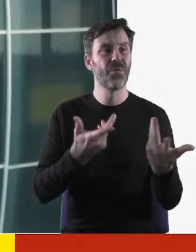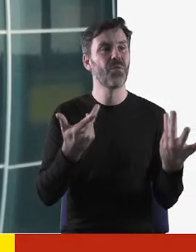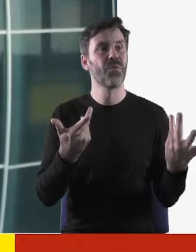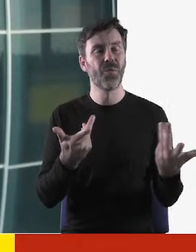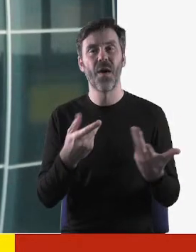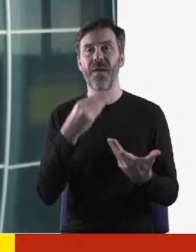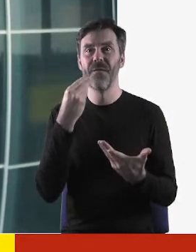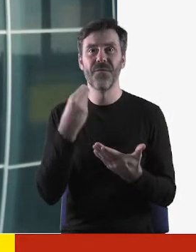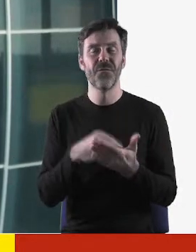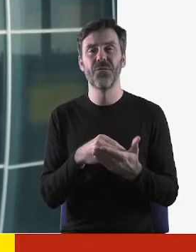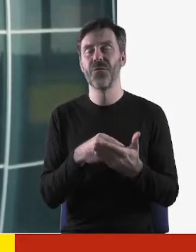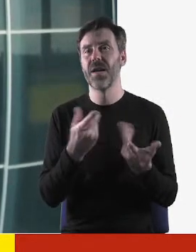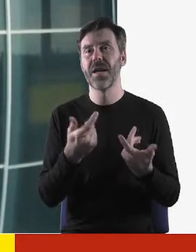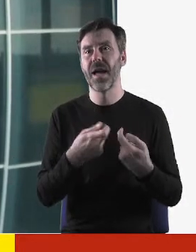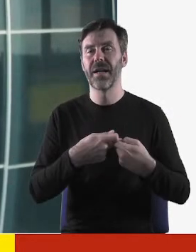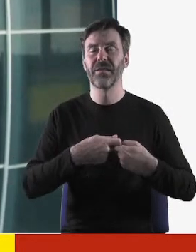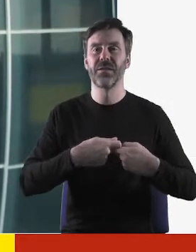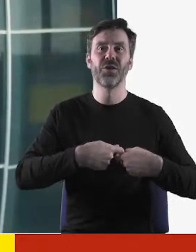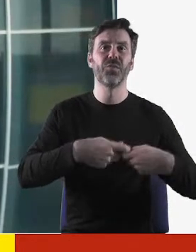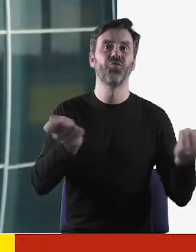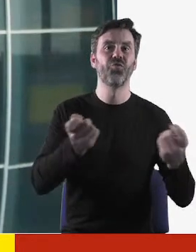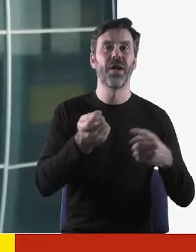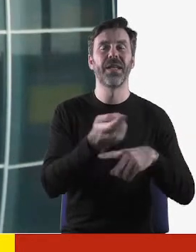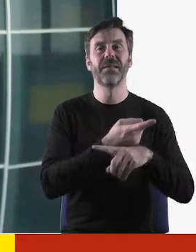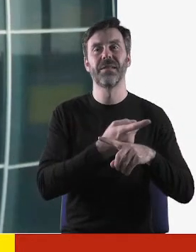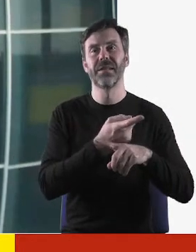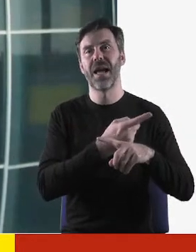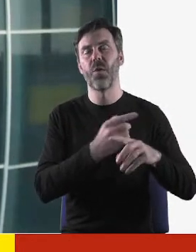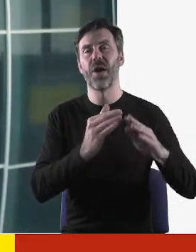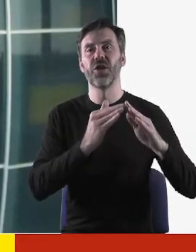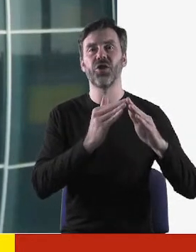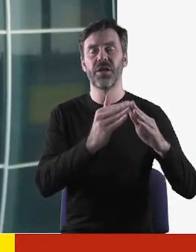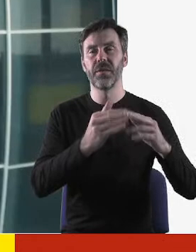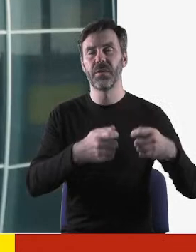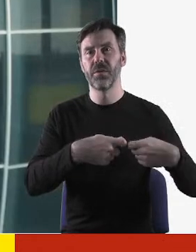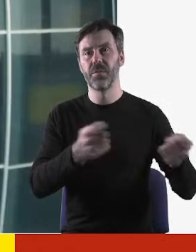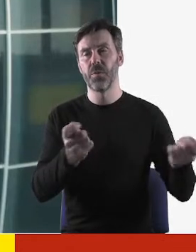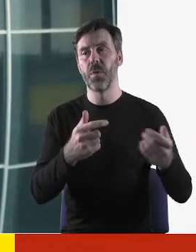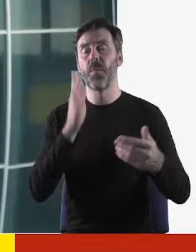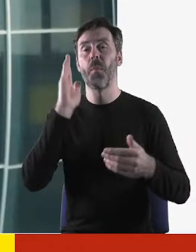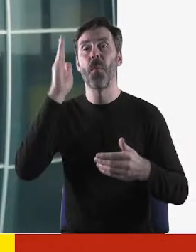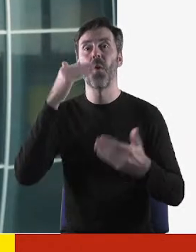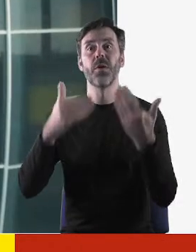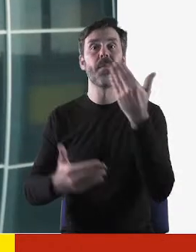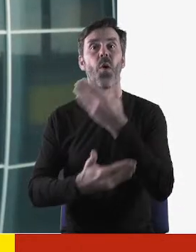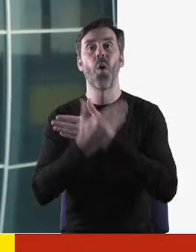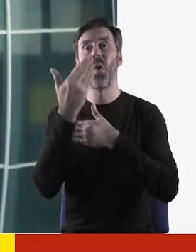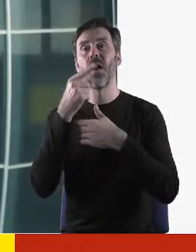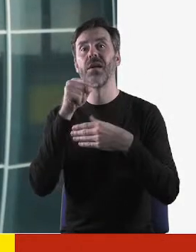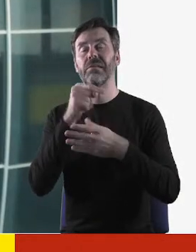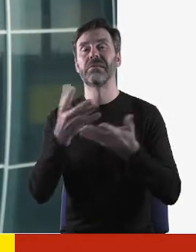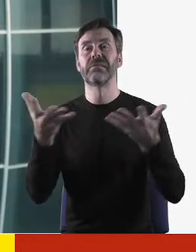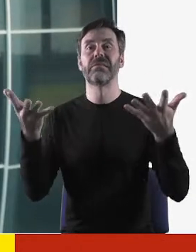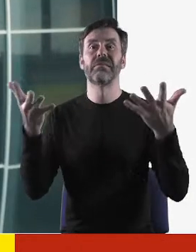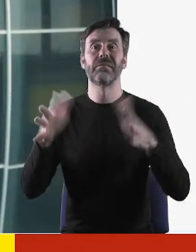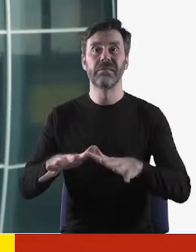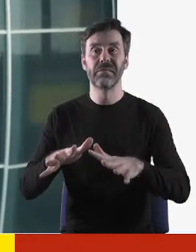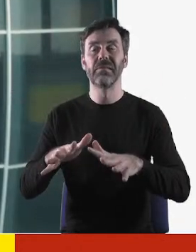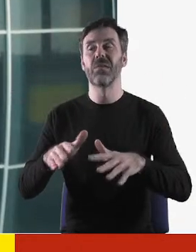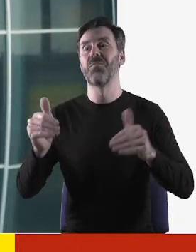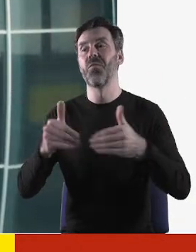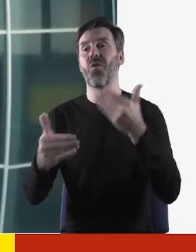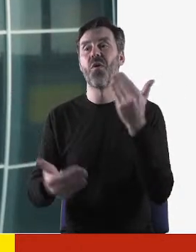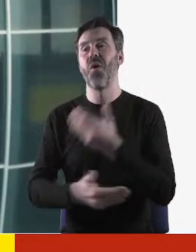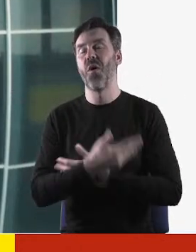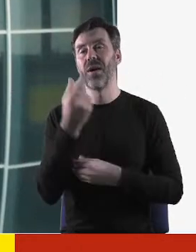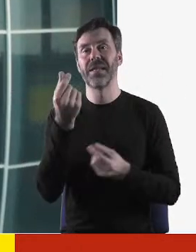W przyszłości może być tak, jeśli się okaże, że banka mieszkaniowa czy banka nieruchomościowa padnie, co się oczywiście może zdarzyć, że już nigdy